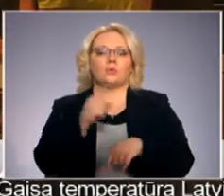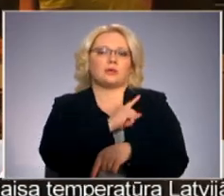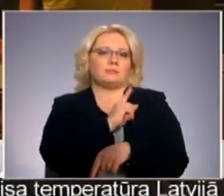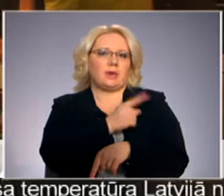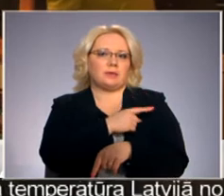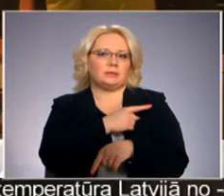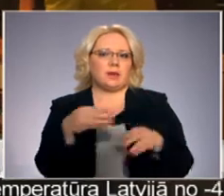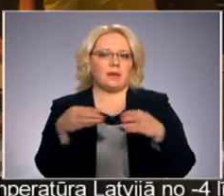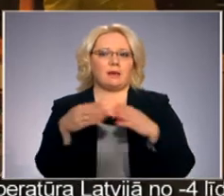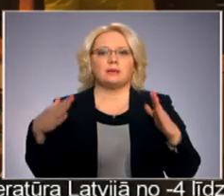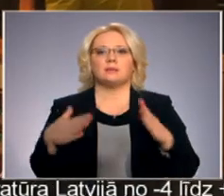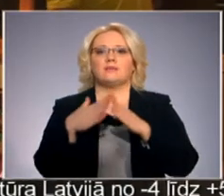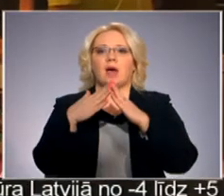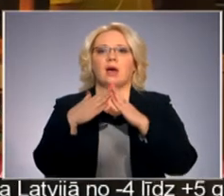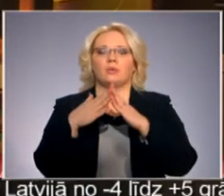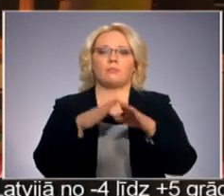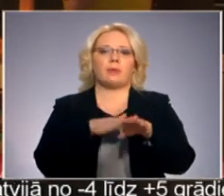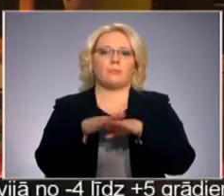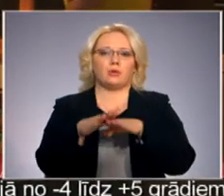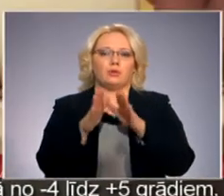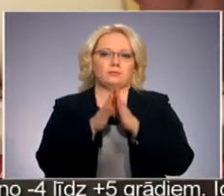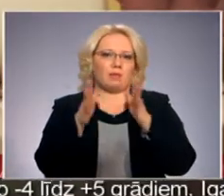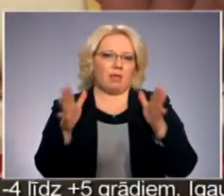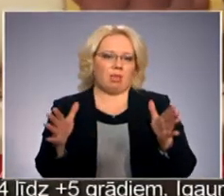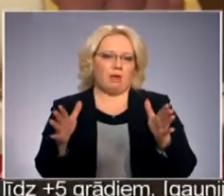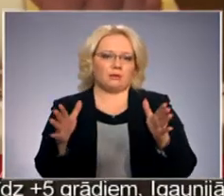spēcīgāka. Svētku piepildījums ir lielāks.